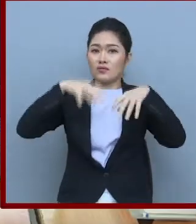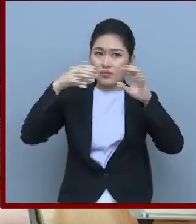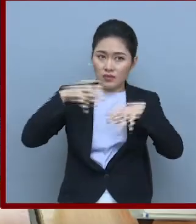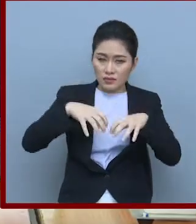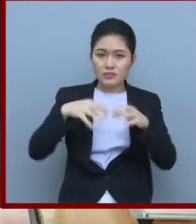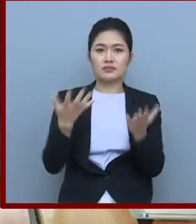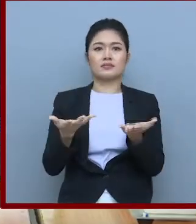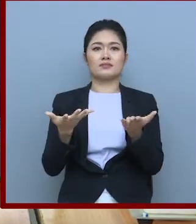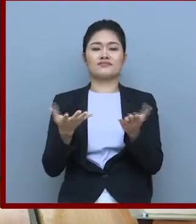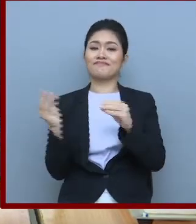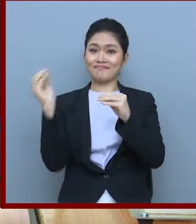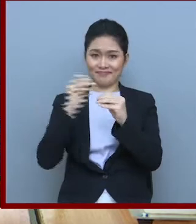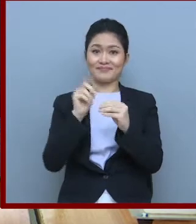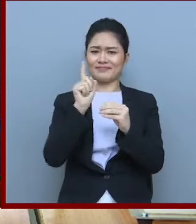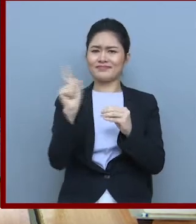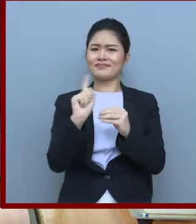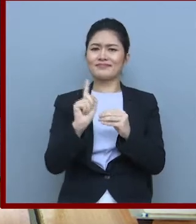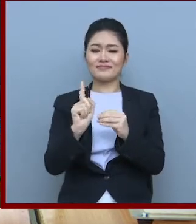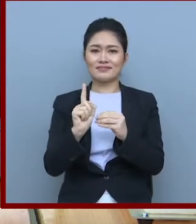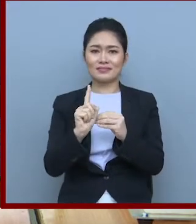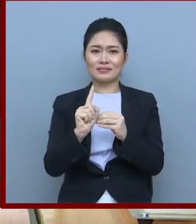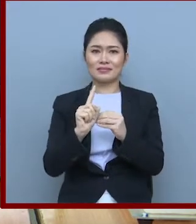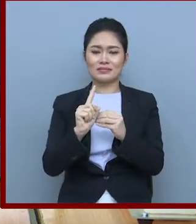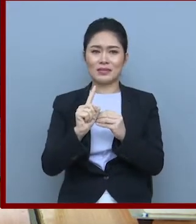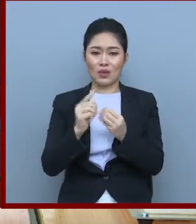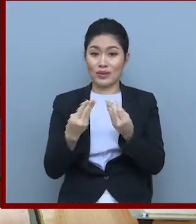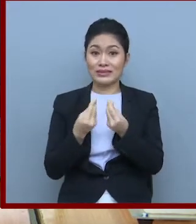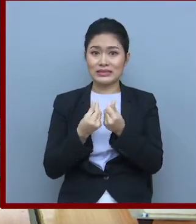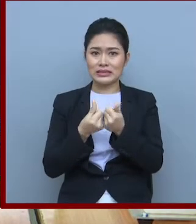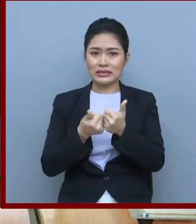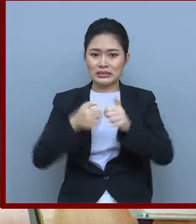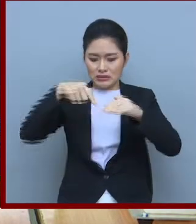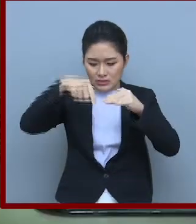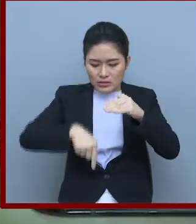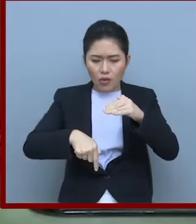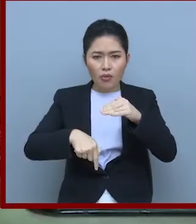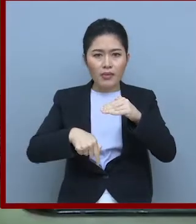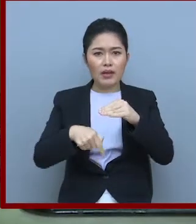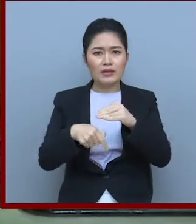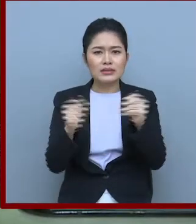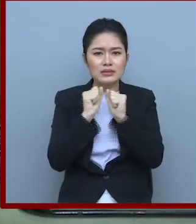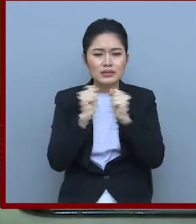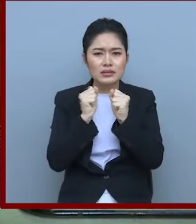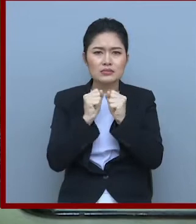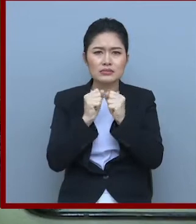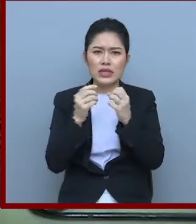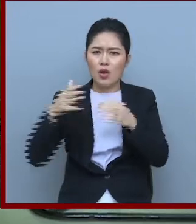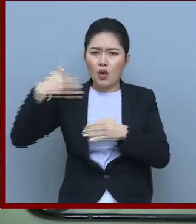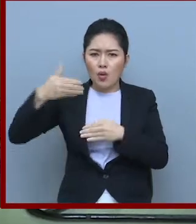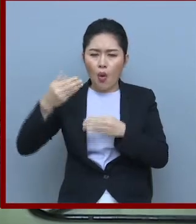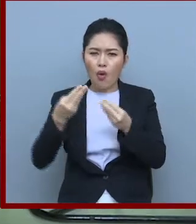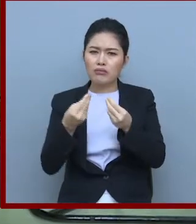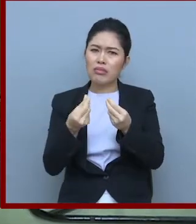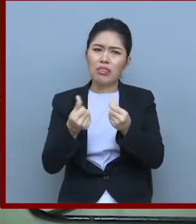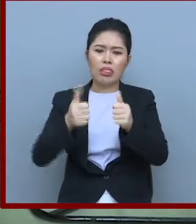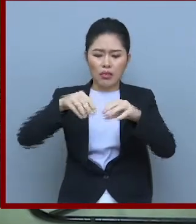ครับแล้วก็มีเพิ่มเข้ามาอีกตัวนึงก็คือวัดความชื้นในดินนะครับตัวนี้เนี่ยที่เ